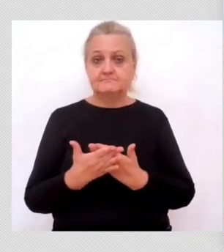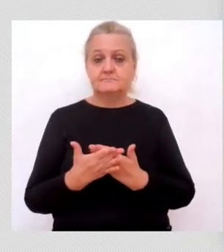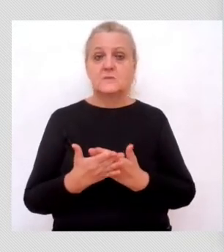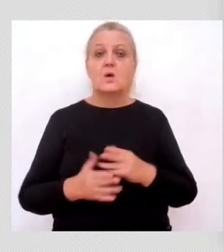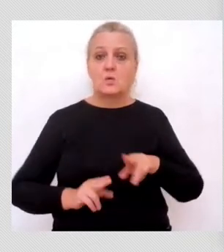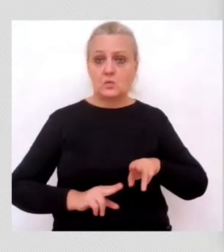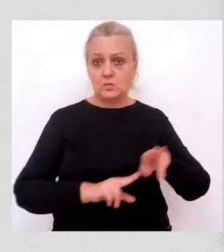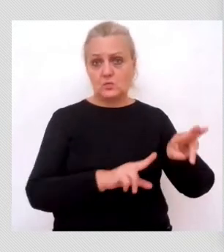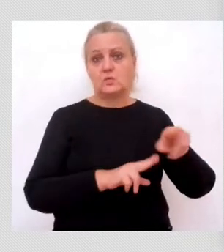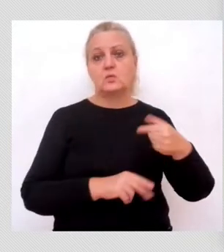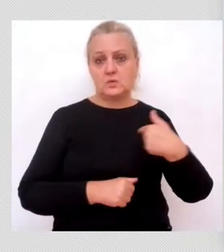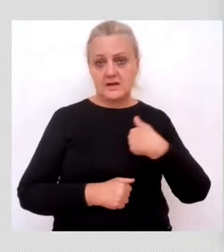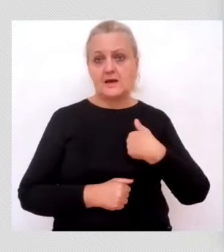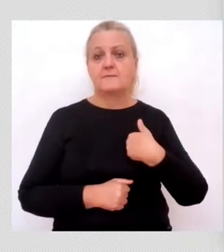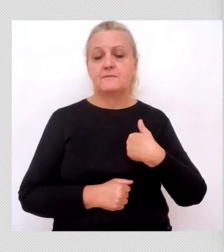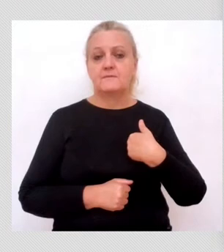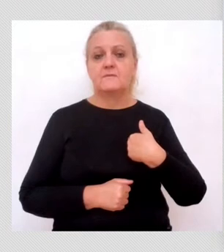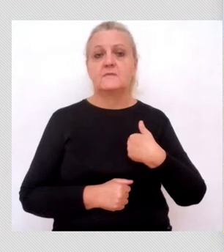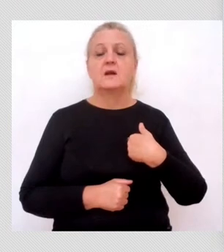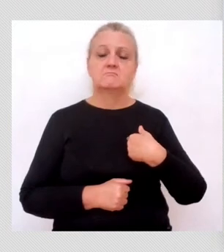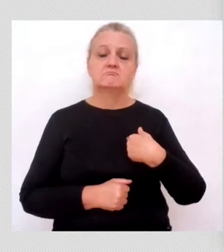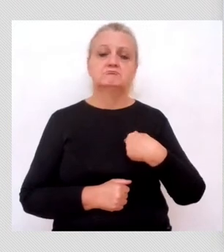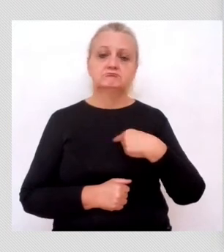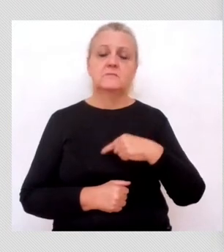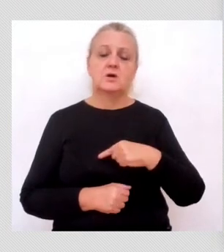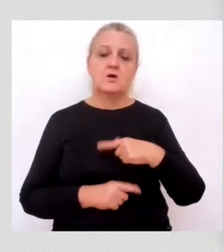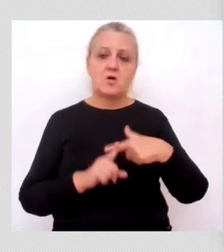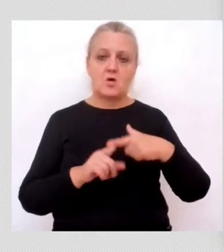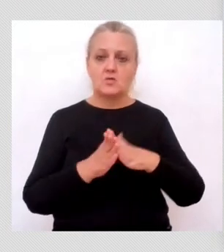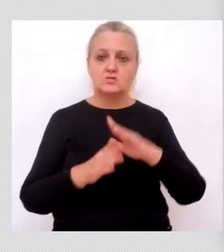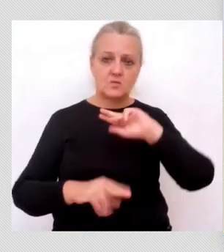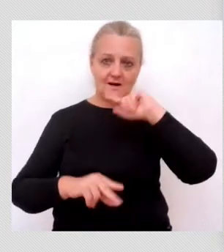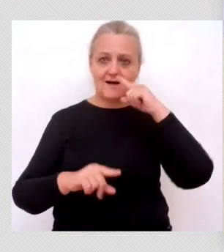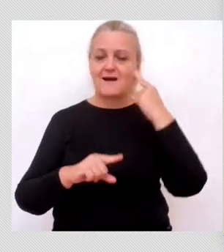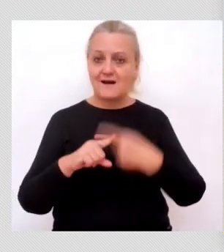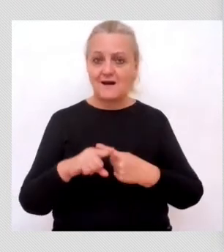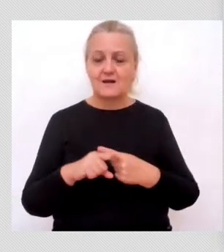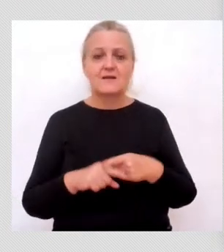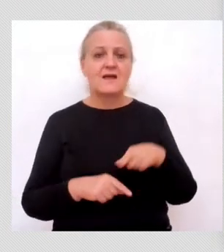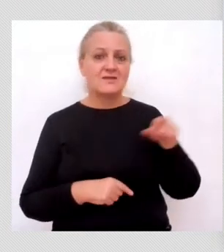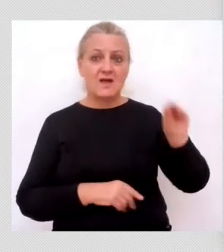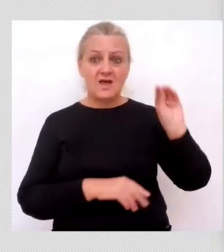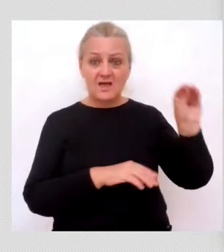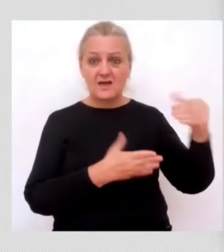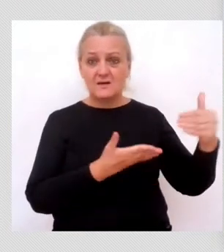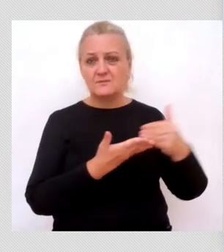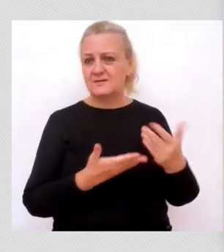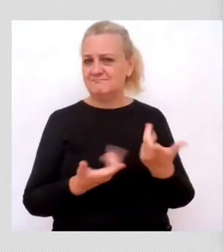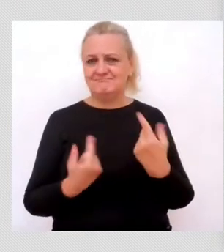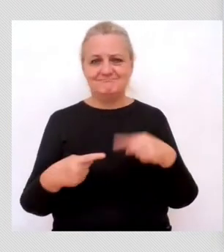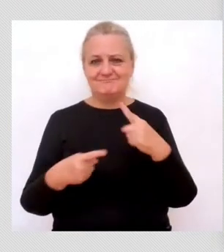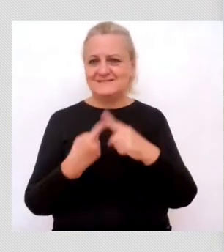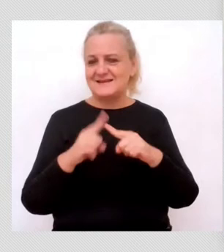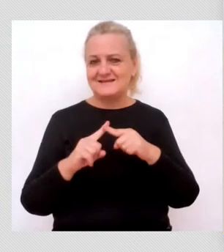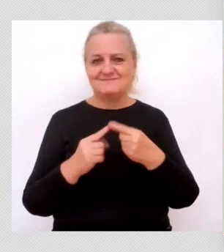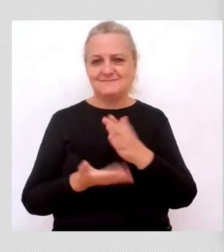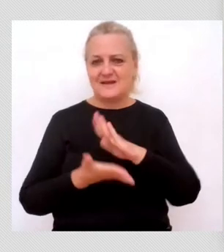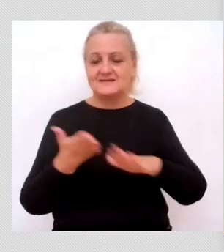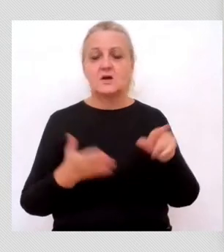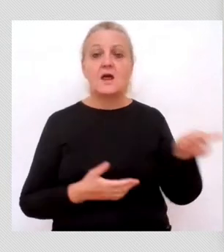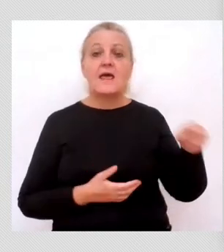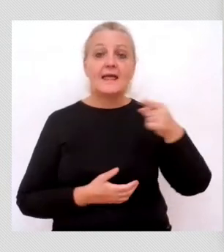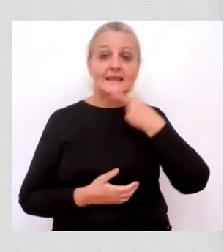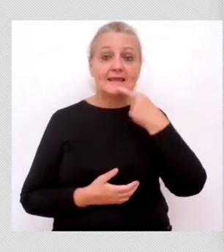przynależenia do Kościoła rzymskokatolickiego powiem, że to jest bezsensowne. ponieważ język tego